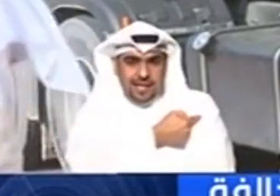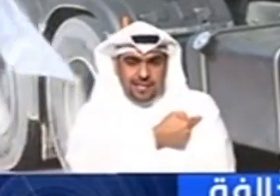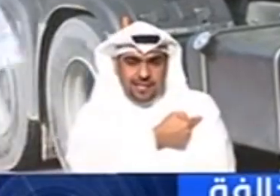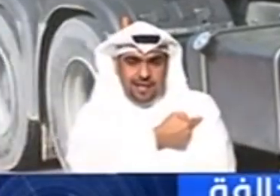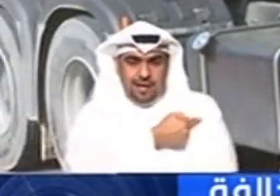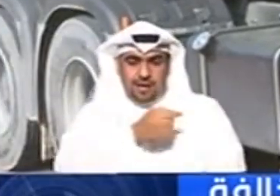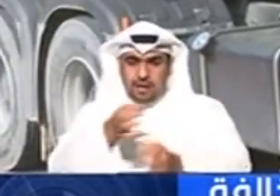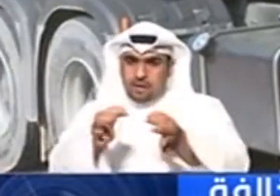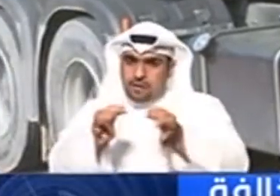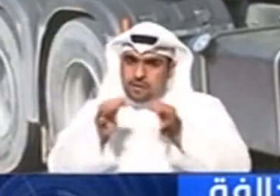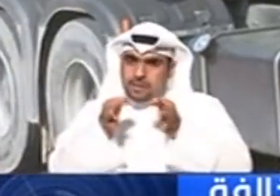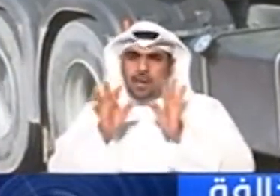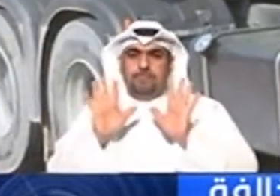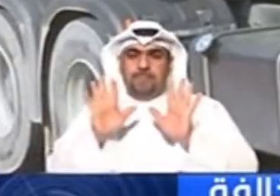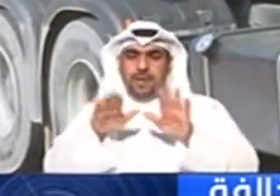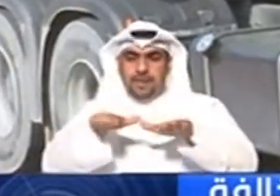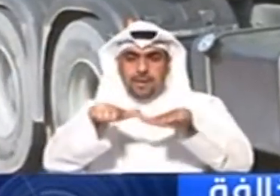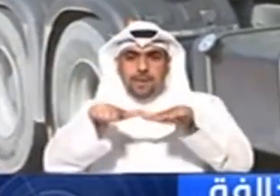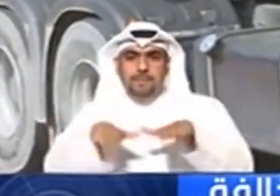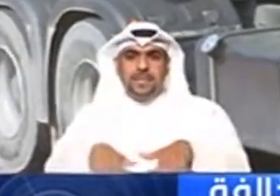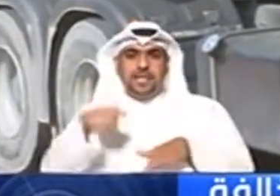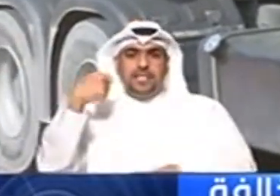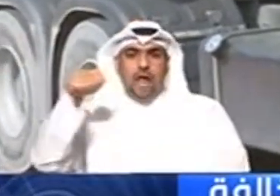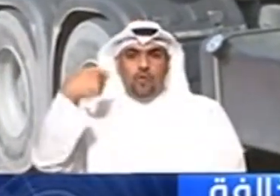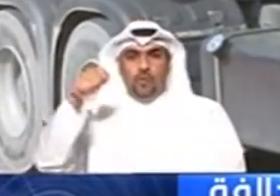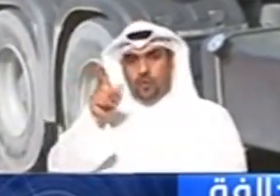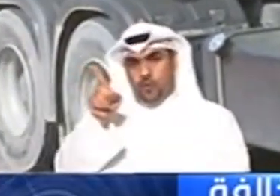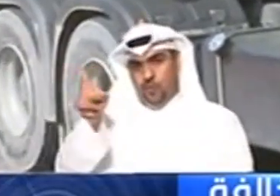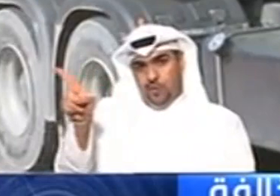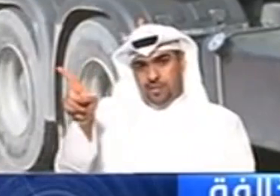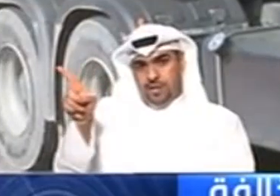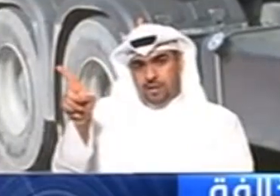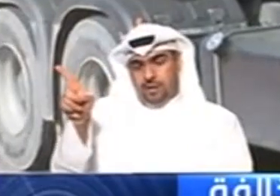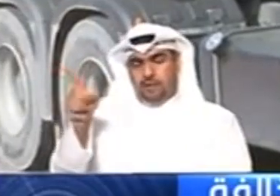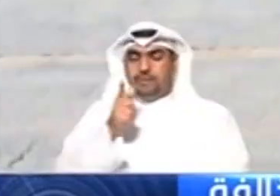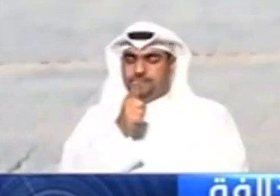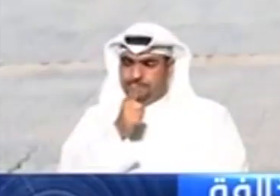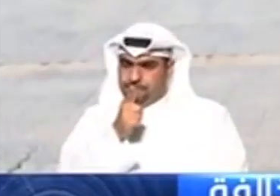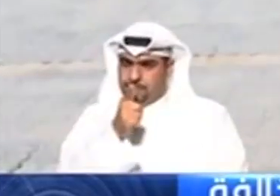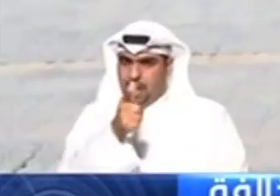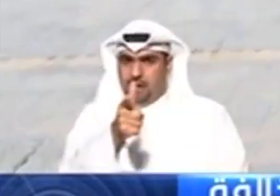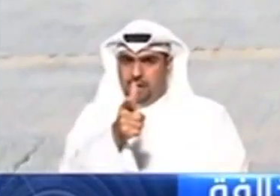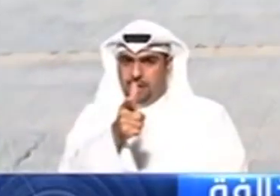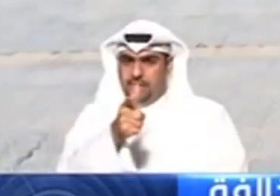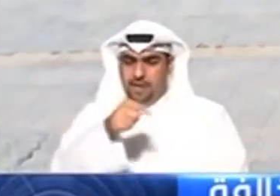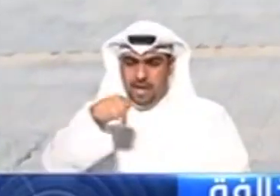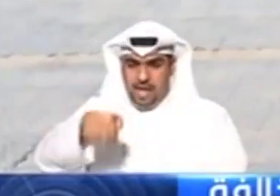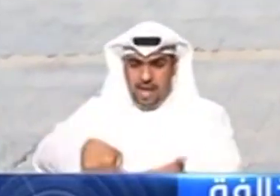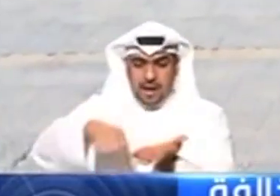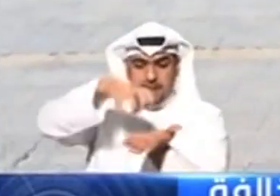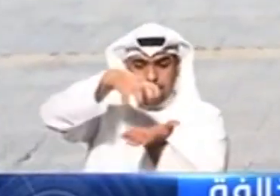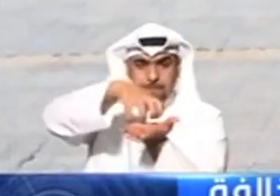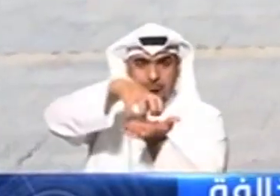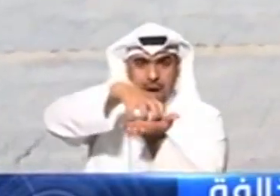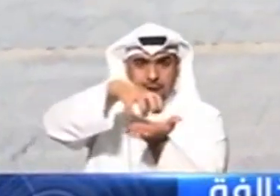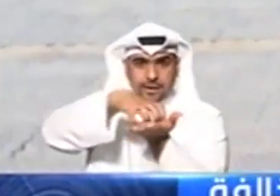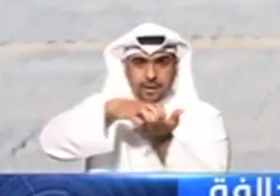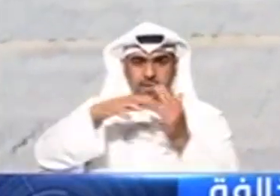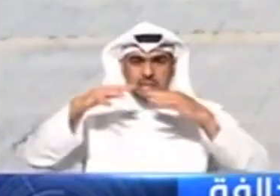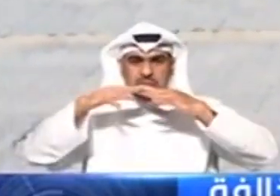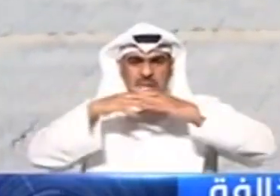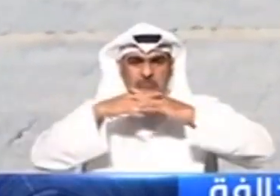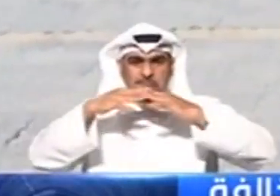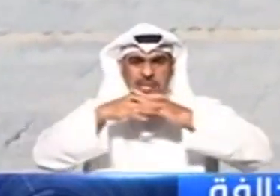مجلس الوزراء الموقر بعدم السماح بإقامة هذه المقرات. فبالتالي بما أن